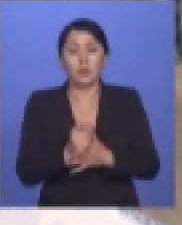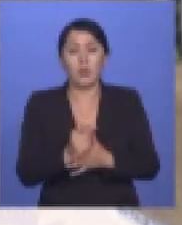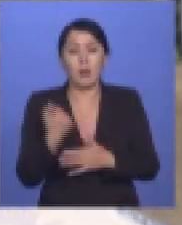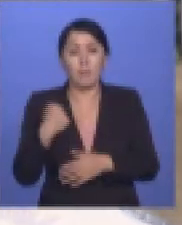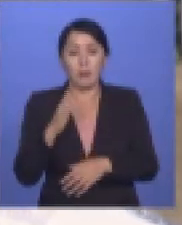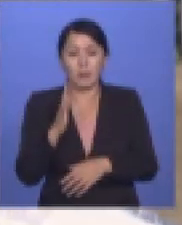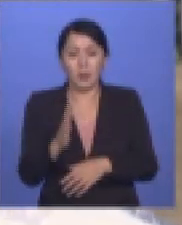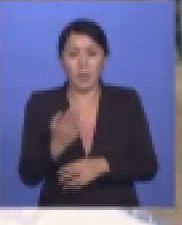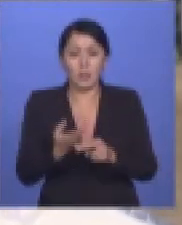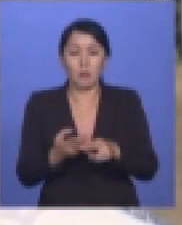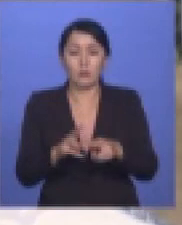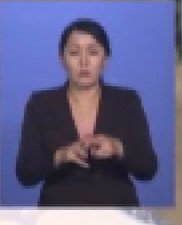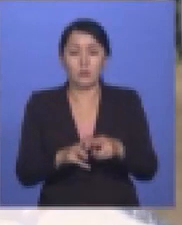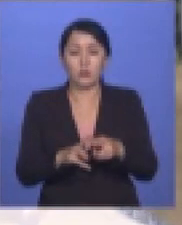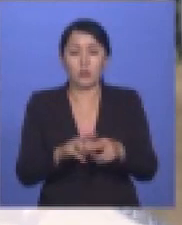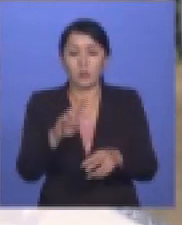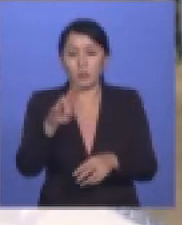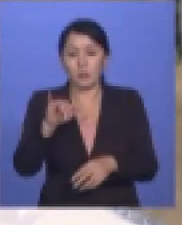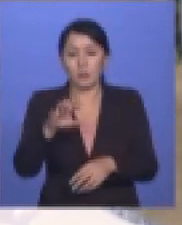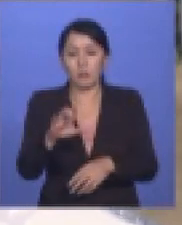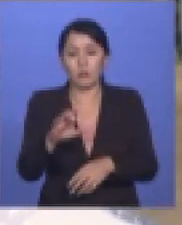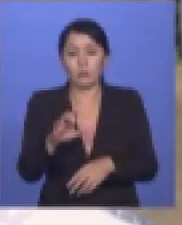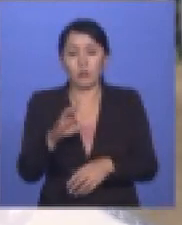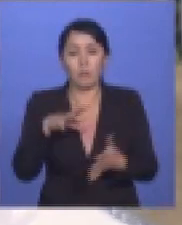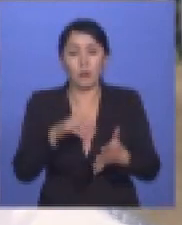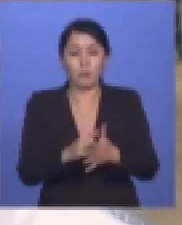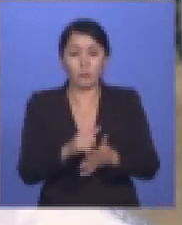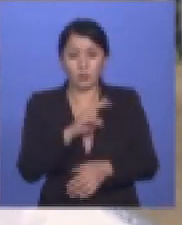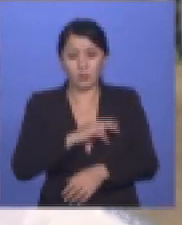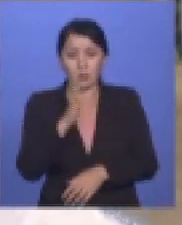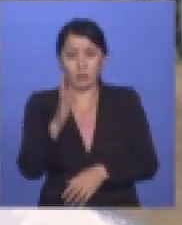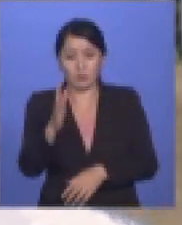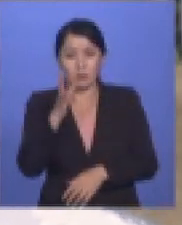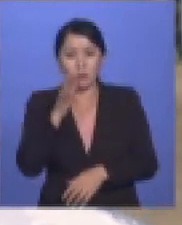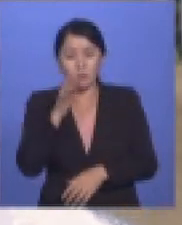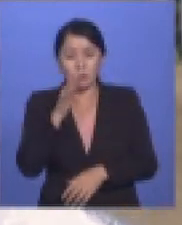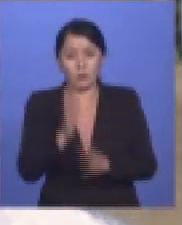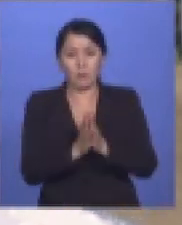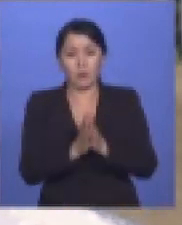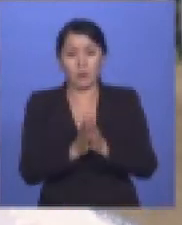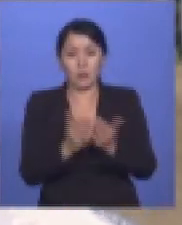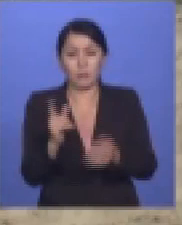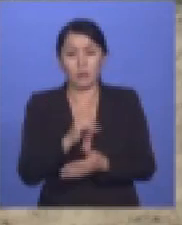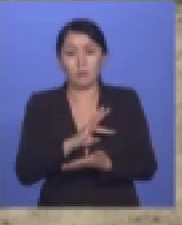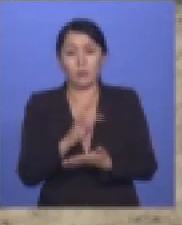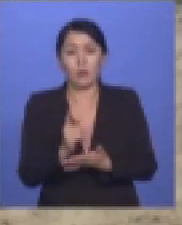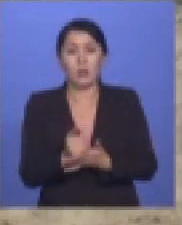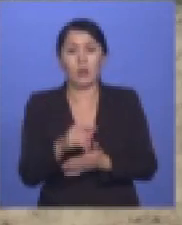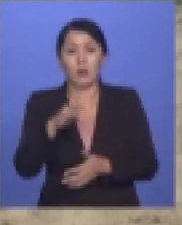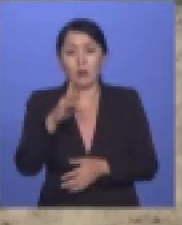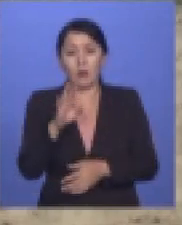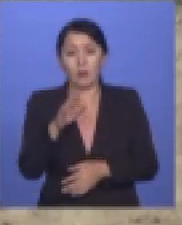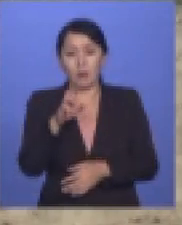орнатылады. Әзірге бізде ауылдық клубтың жұмысымен айналысатын адам жоқ. Алдағы уақытта оны уақытша ауылдық кітапхана шатқаратын болады. Бұл